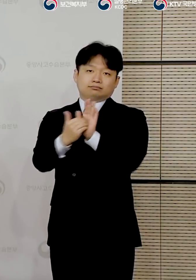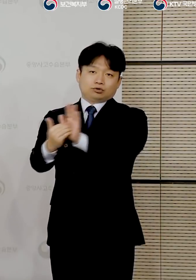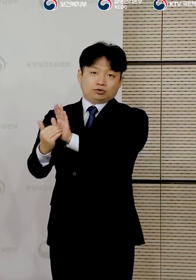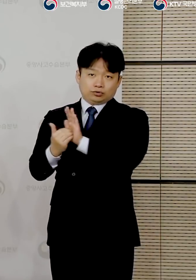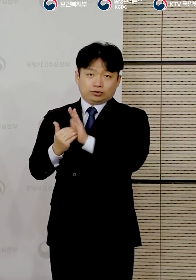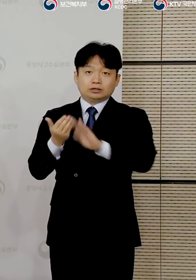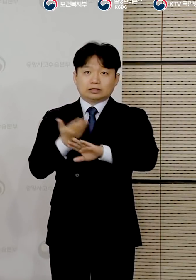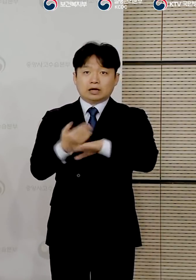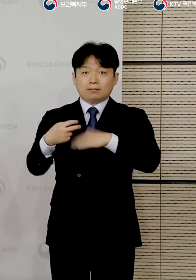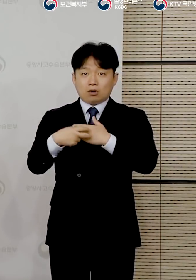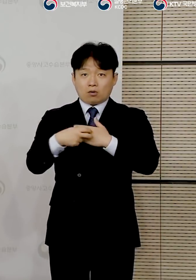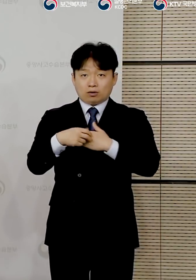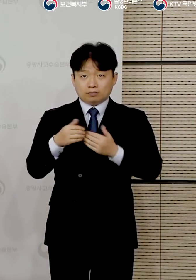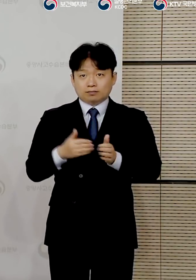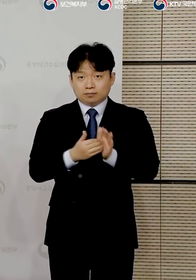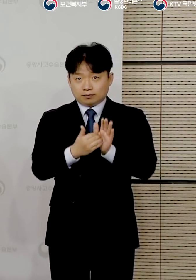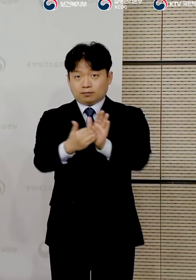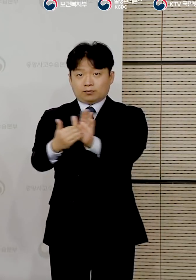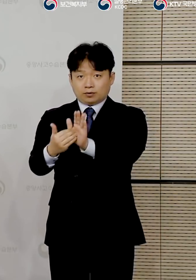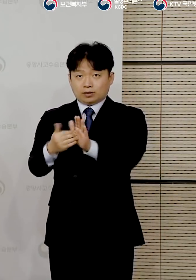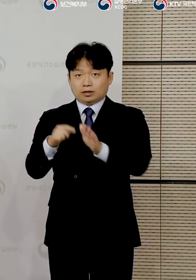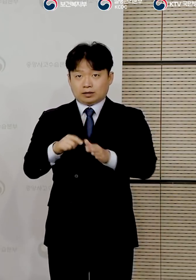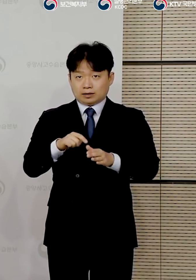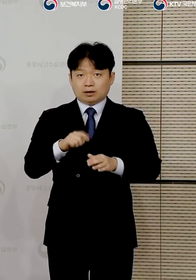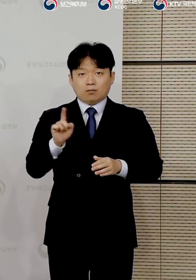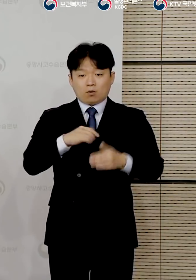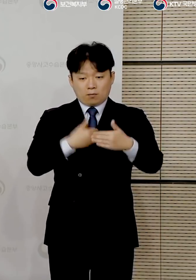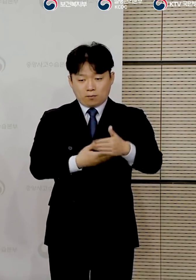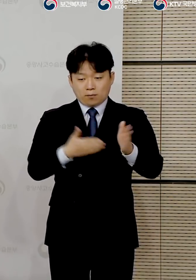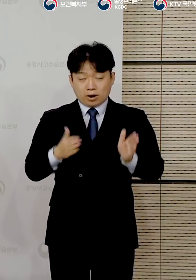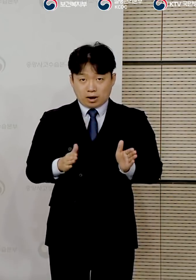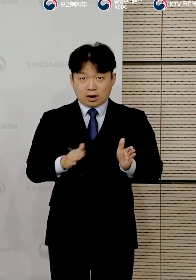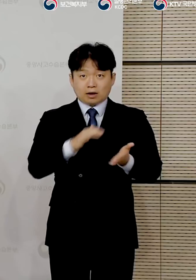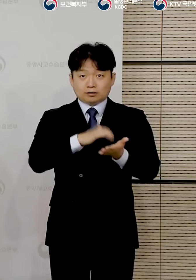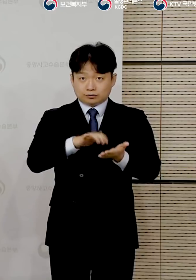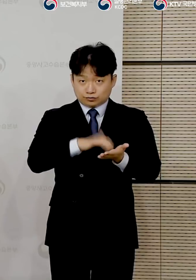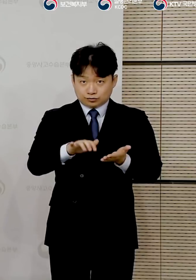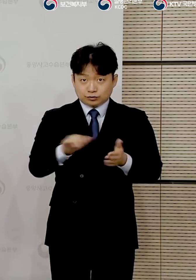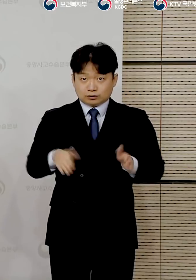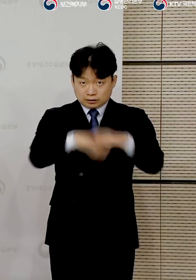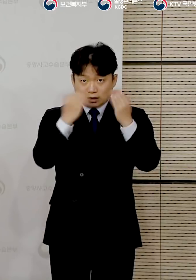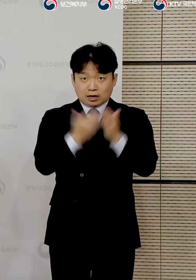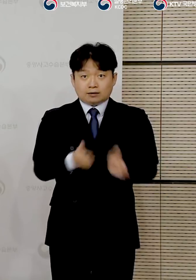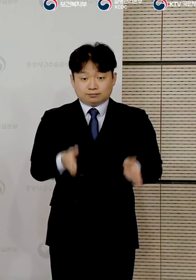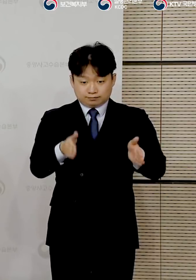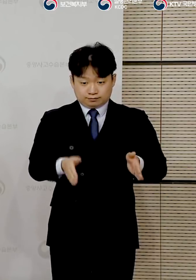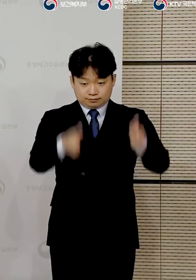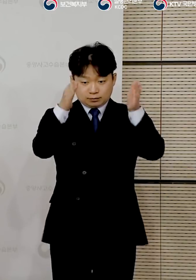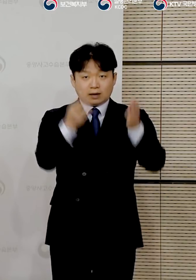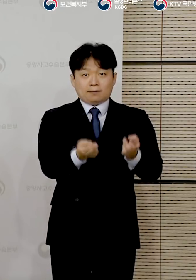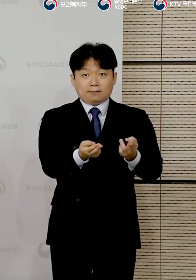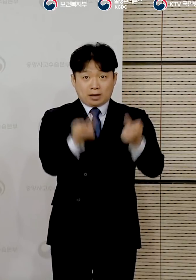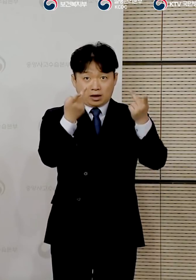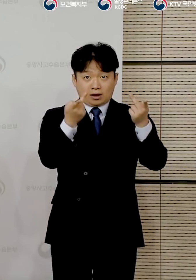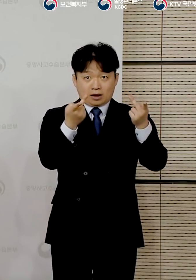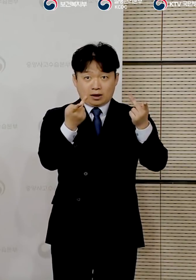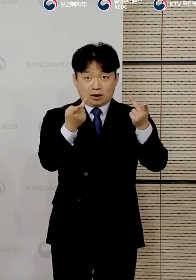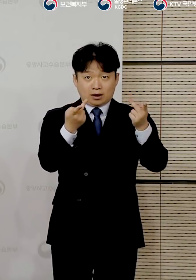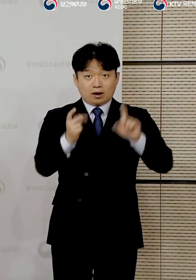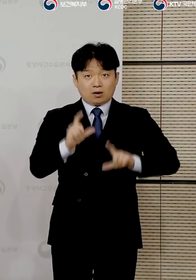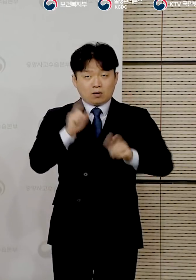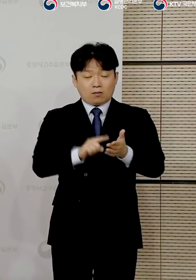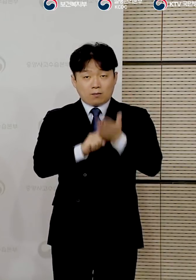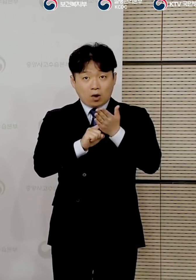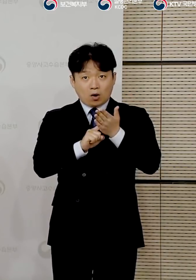환자들은 다른 쪽으로 전원을 해서 이 병원의 한 개 병동이나 아니면 병원 전체를 비워야지만 이 경증